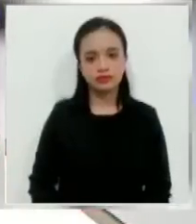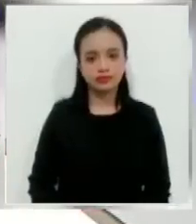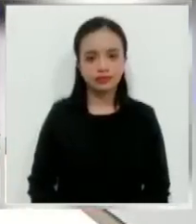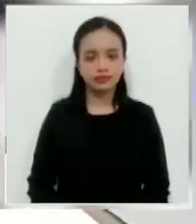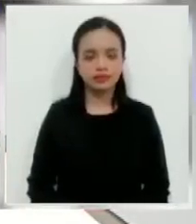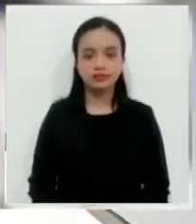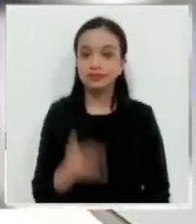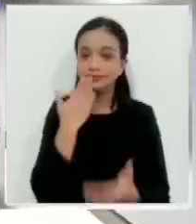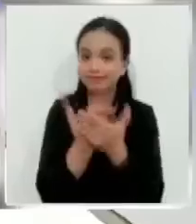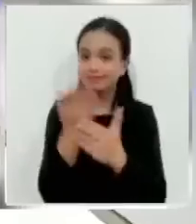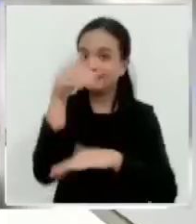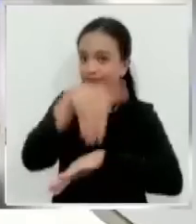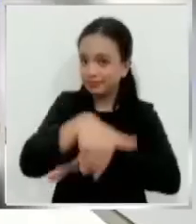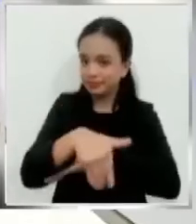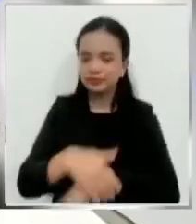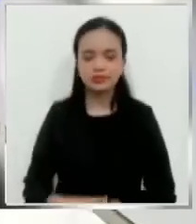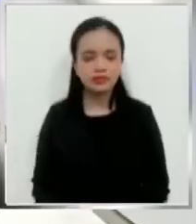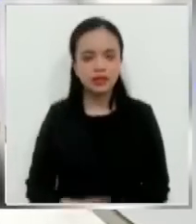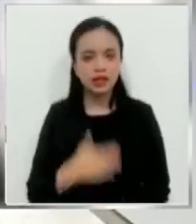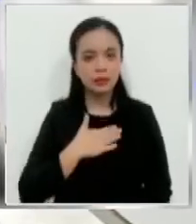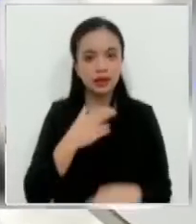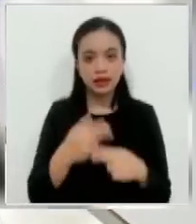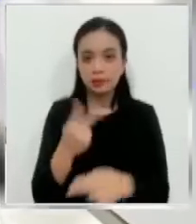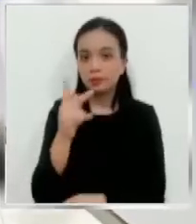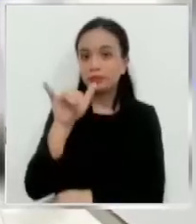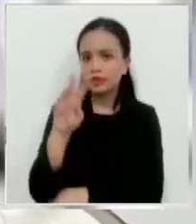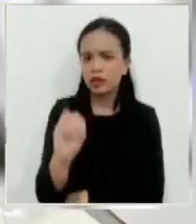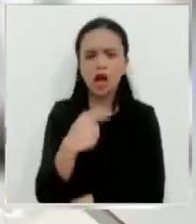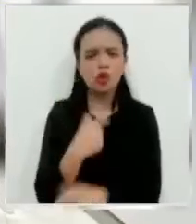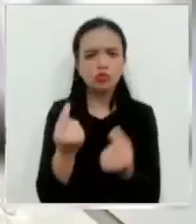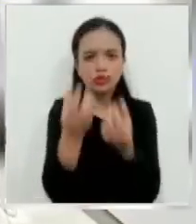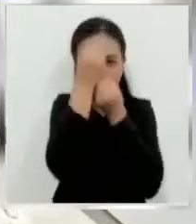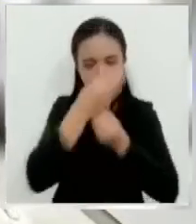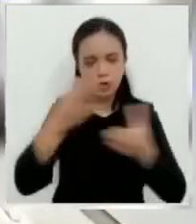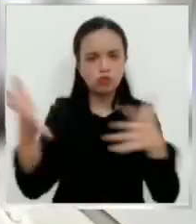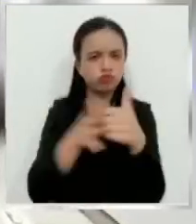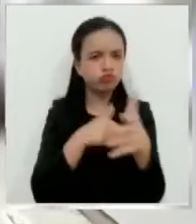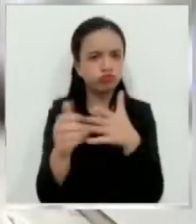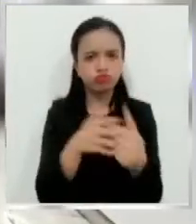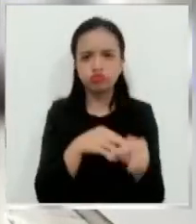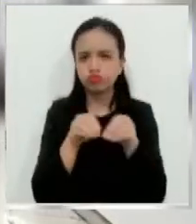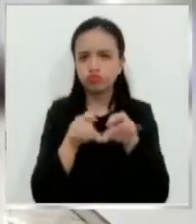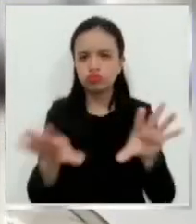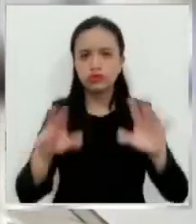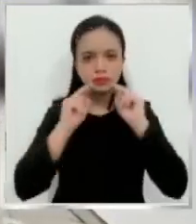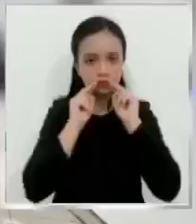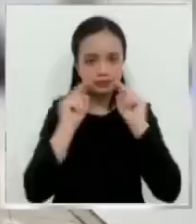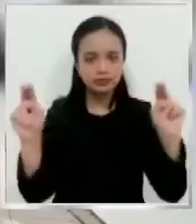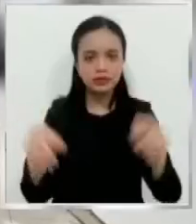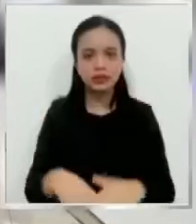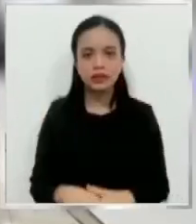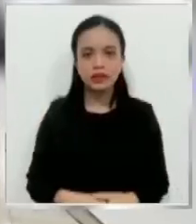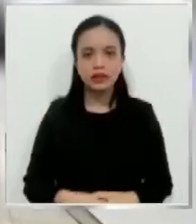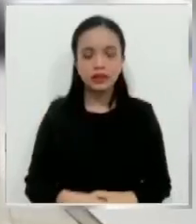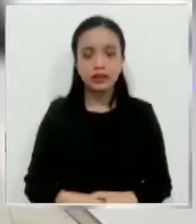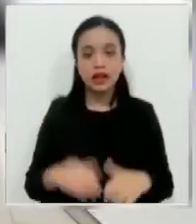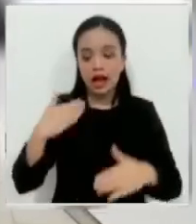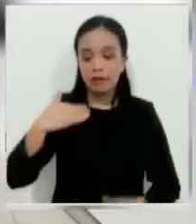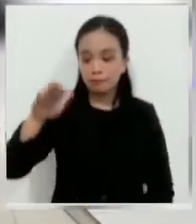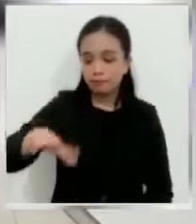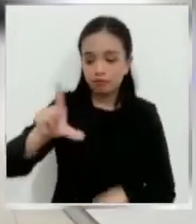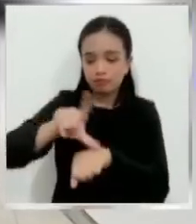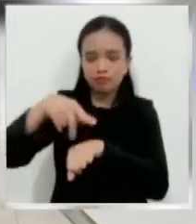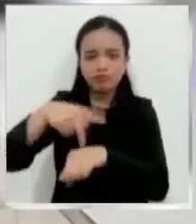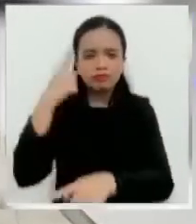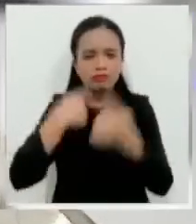Magandang gabi mga kapuso. Ako po ang inyong Kuya Kim na magbibigay sa inyo ng trivia sa likod ng mga trending na balita. Isang bata sa Las Piñas City napaiyak nang